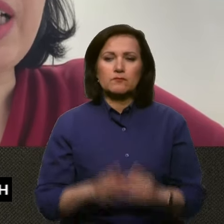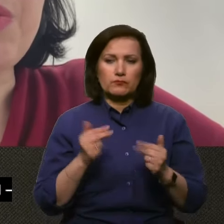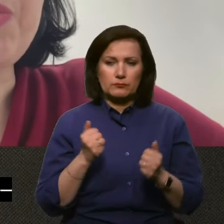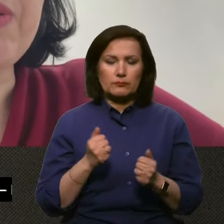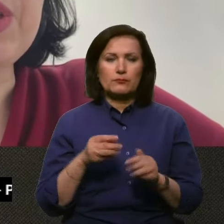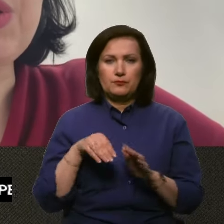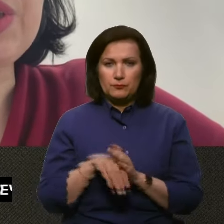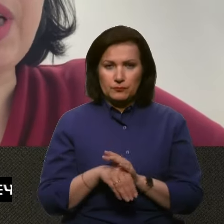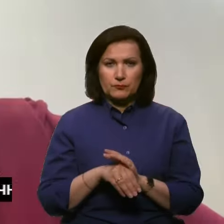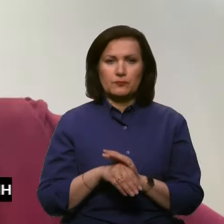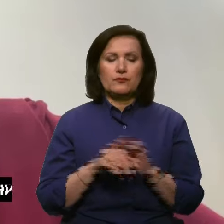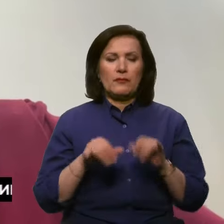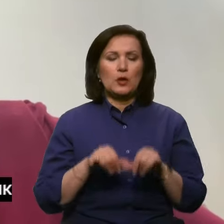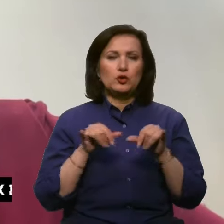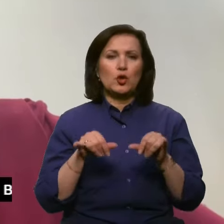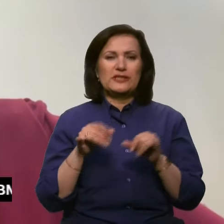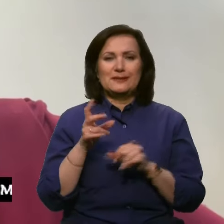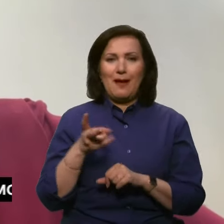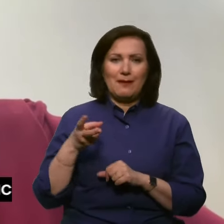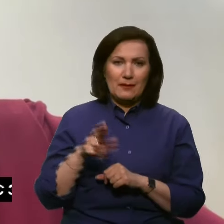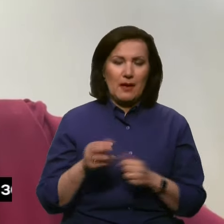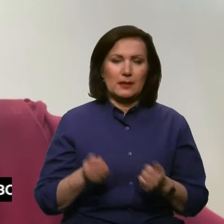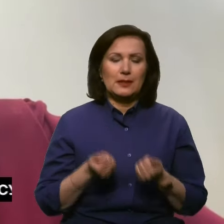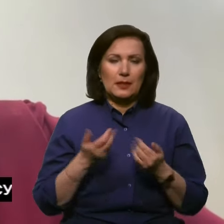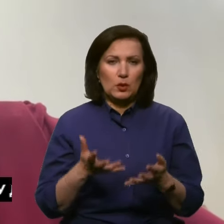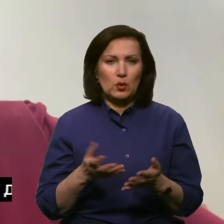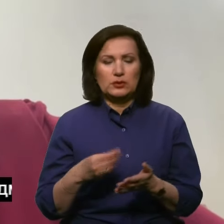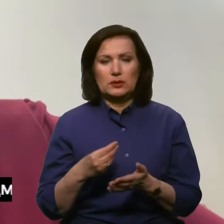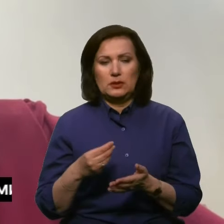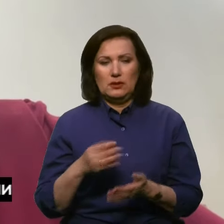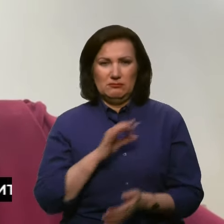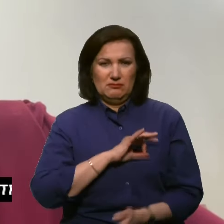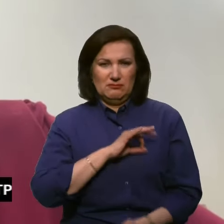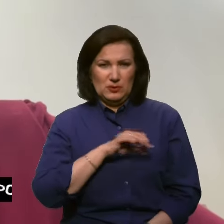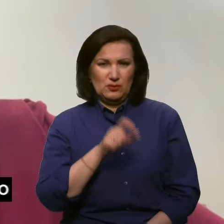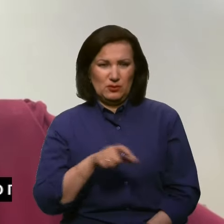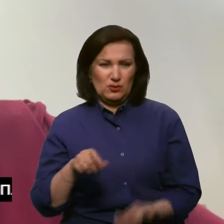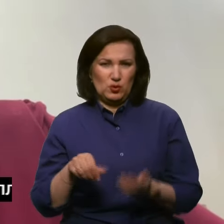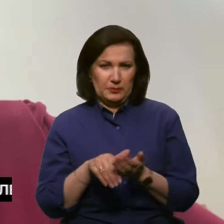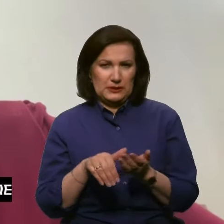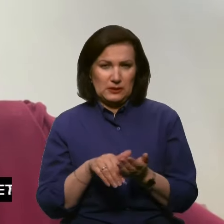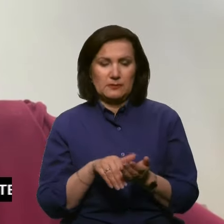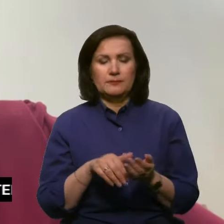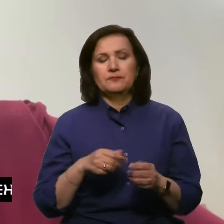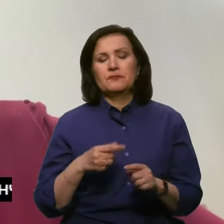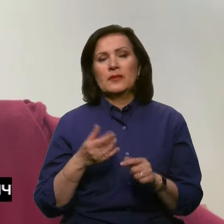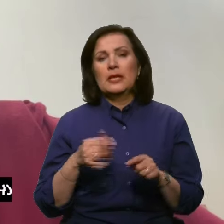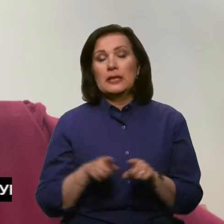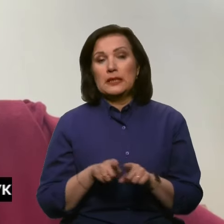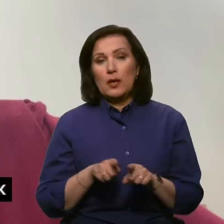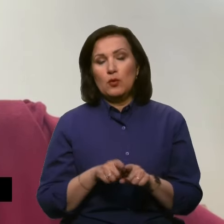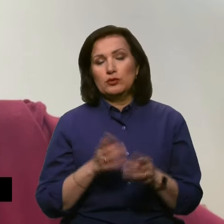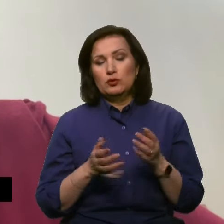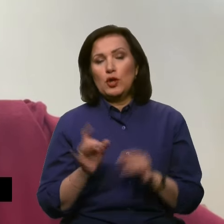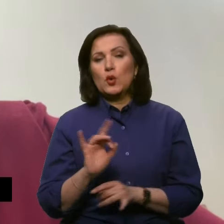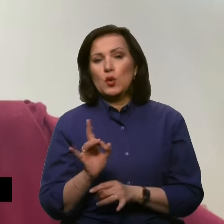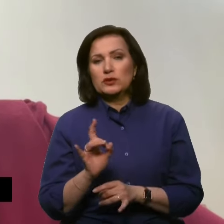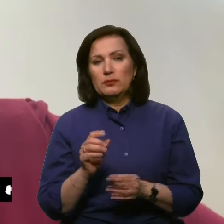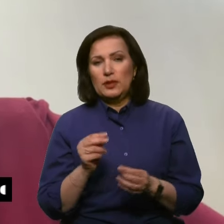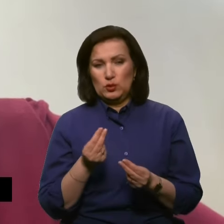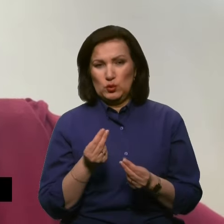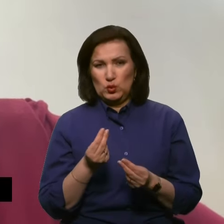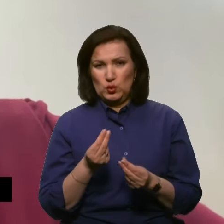ми закладаємо певне зростання кількості субсидіантів і можливо, також і розміру